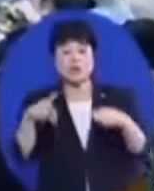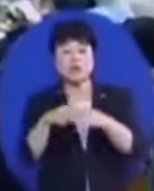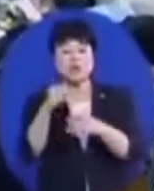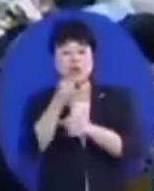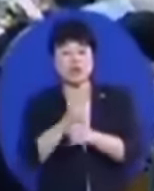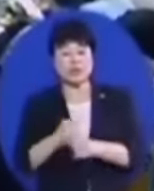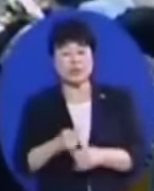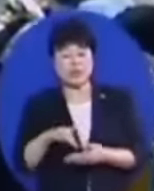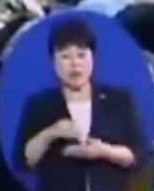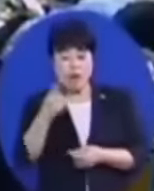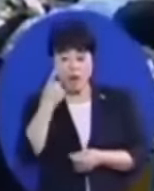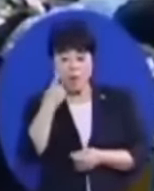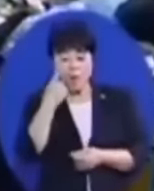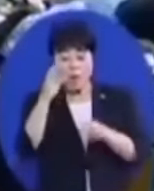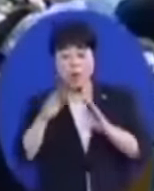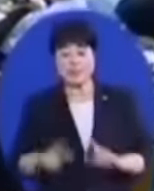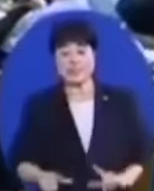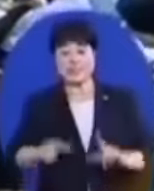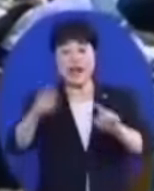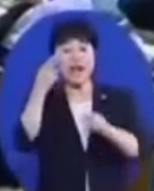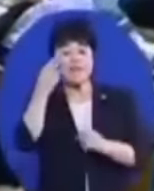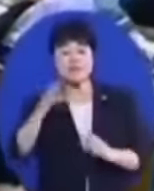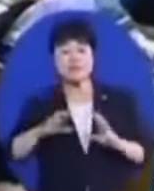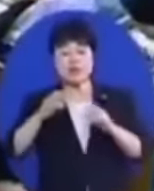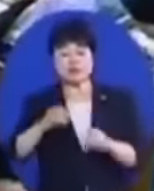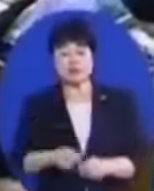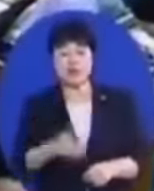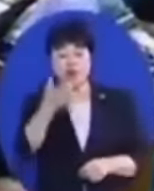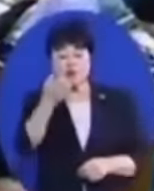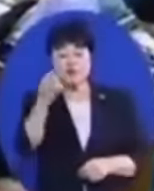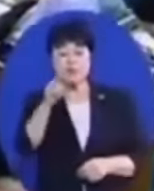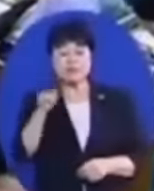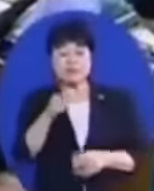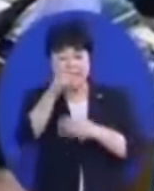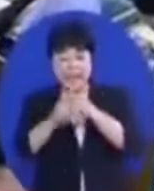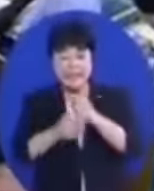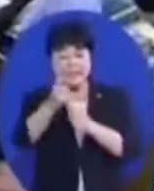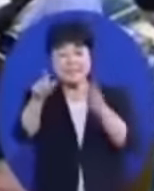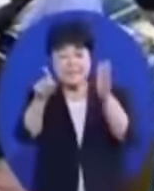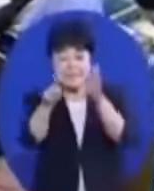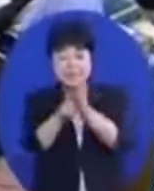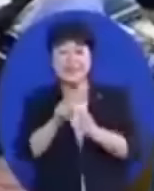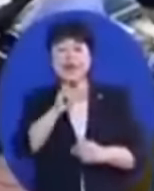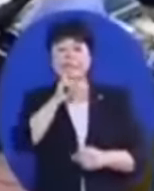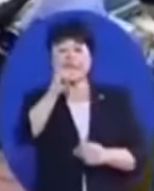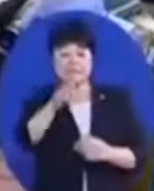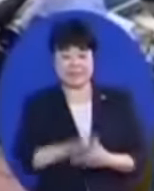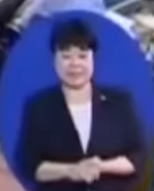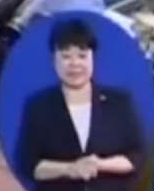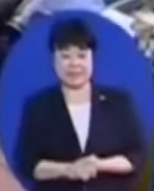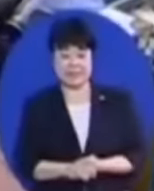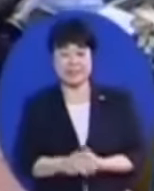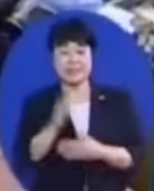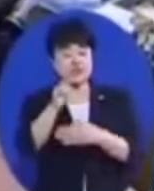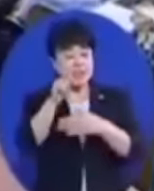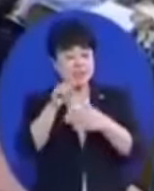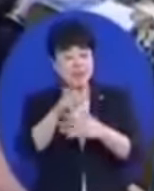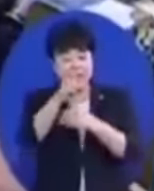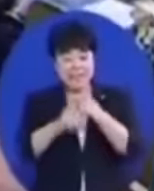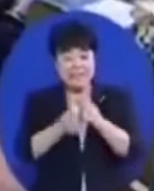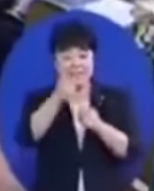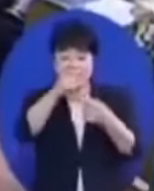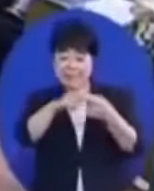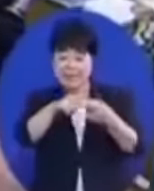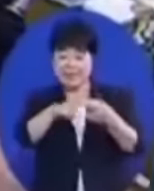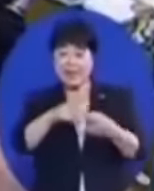조사한 결과를 보면 오늘날 미국은 국민의 90%가 하나님을 믿는다고 고백합니다. 그런데 이들이 하나님에